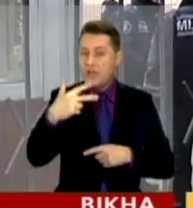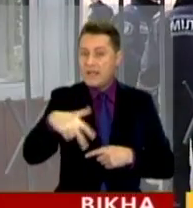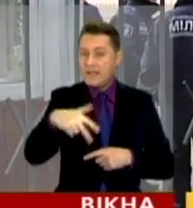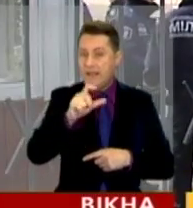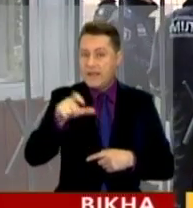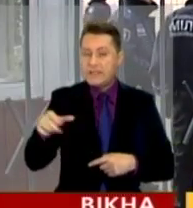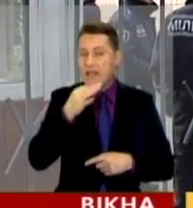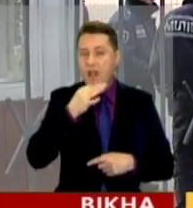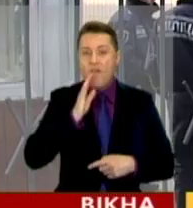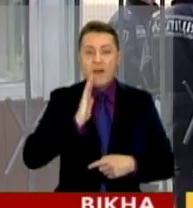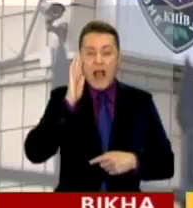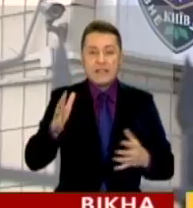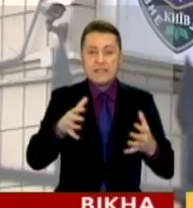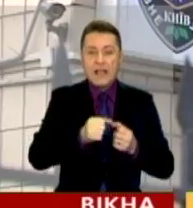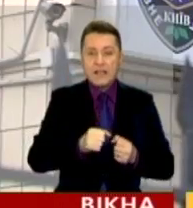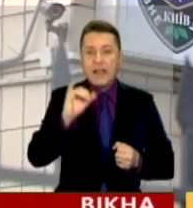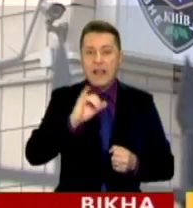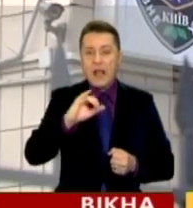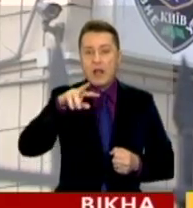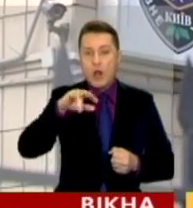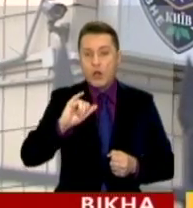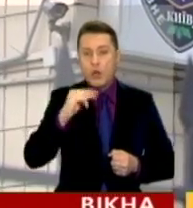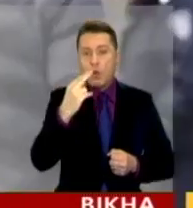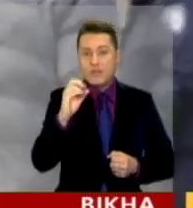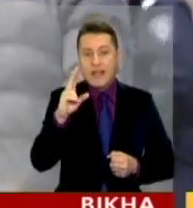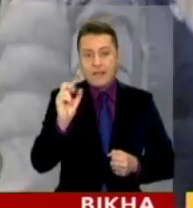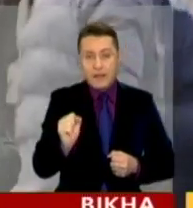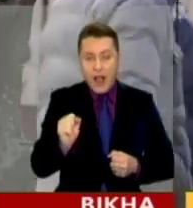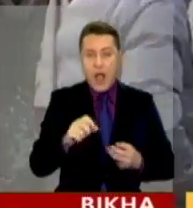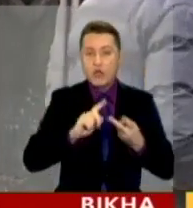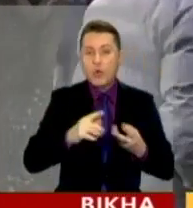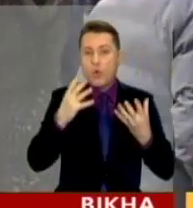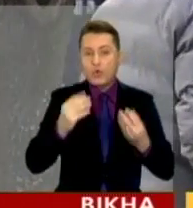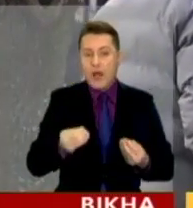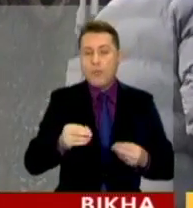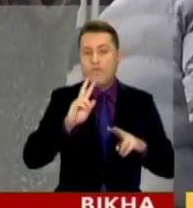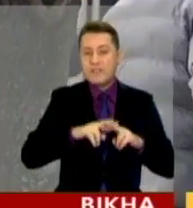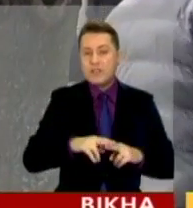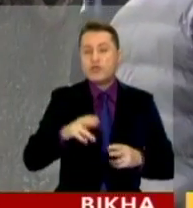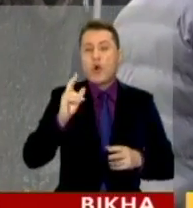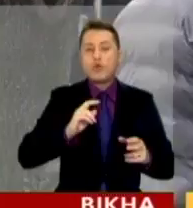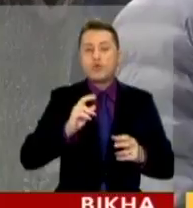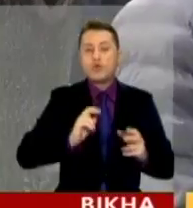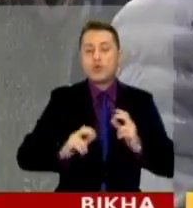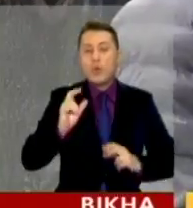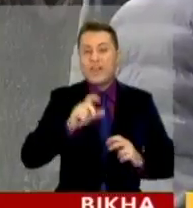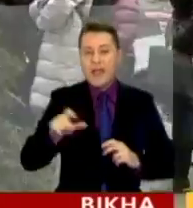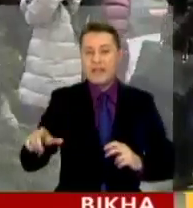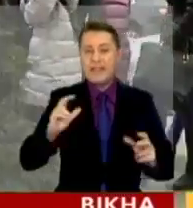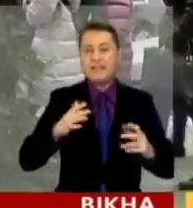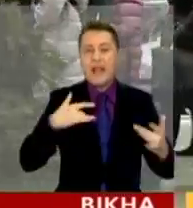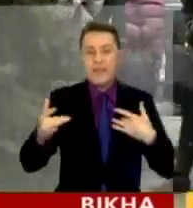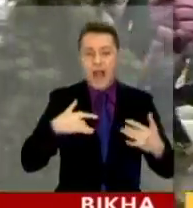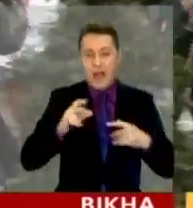вранці затримали громадського активіста Ігоря Луценка. Вже другу добу в СІЗО перебувають студенти театрального університету. У Києві